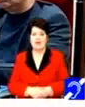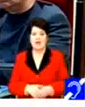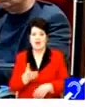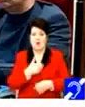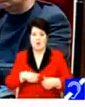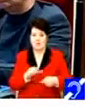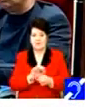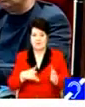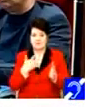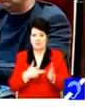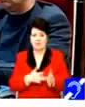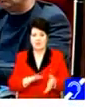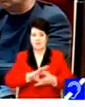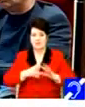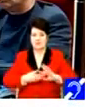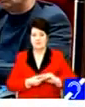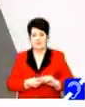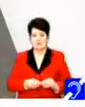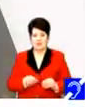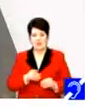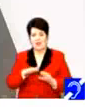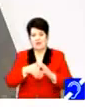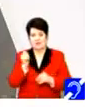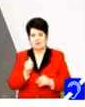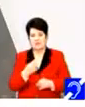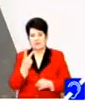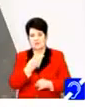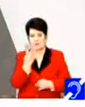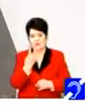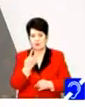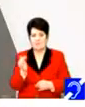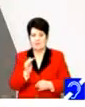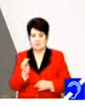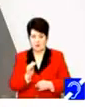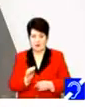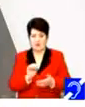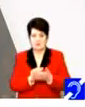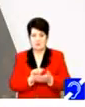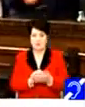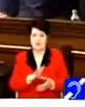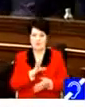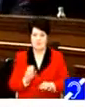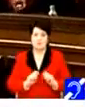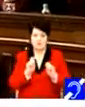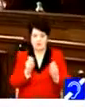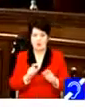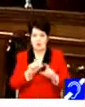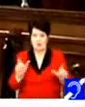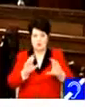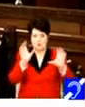Comisia Electorală Centrală a totalizat rezultatele scrutinului legislativ din 24 februarie. Dosarul alegerilor a fost transmis